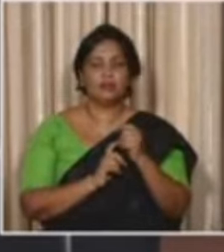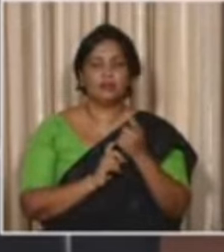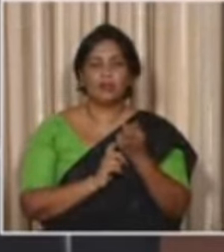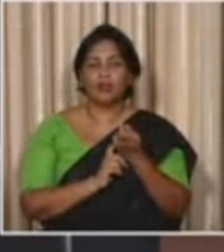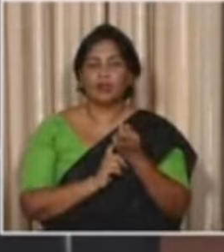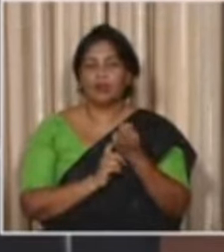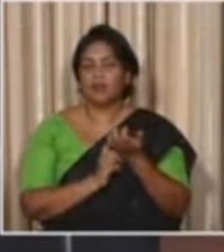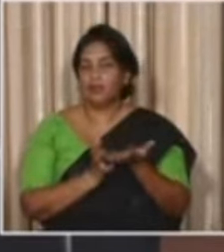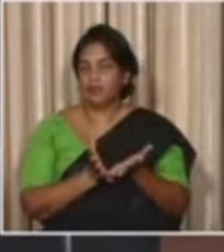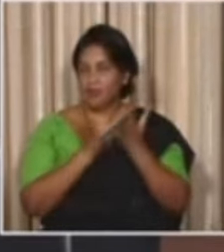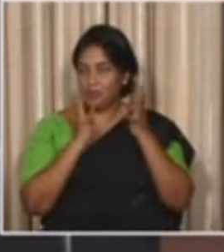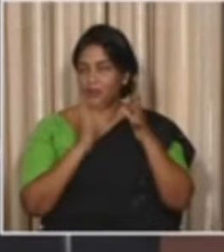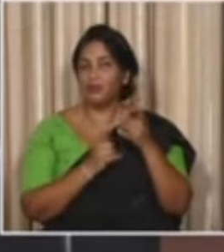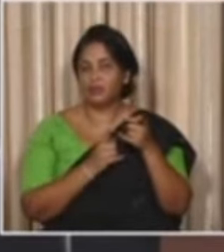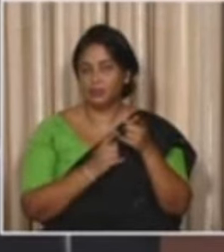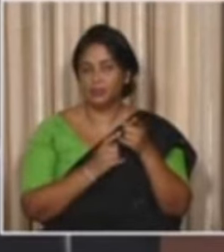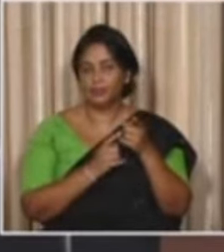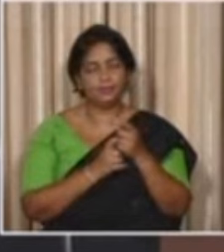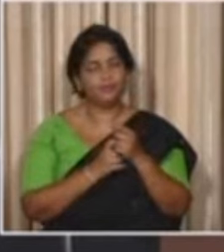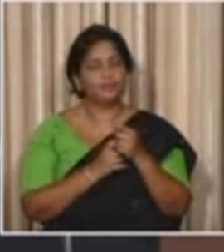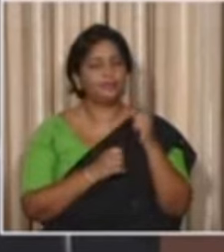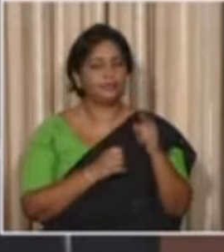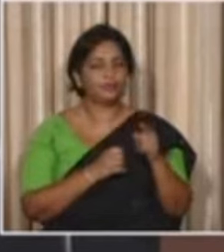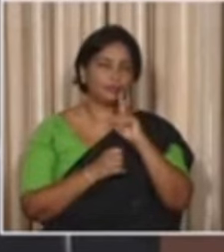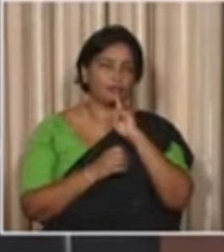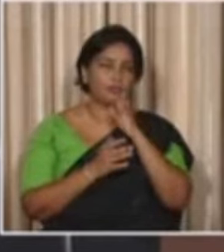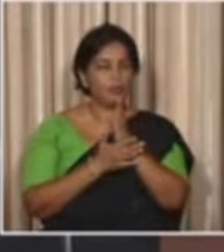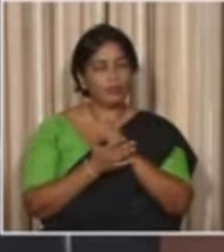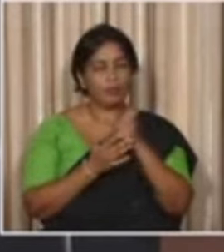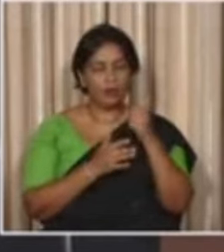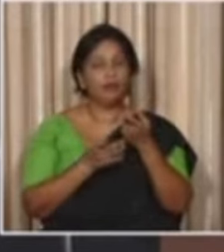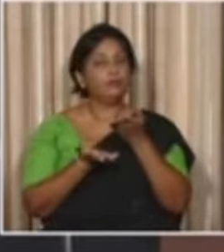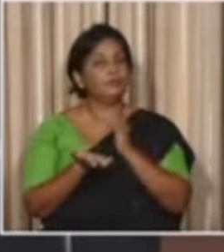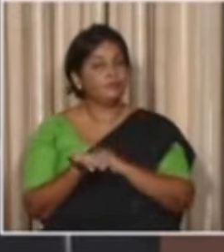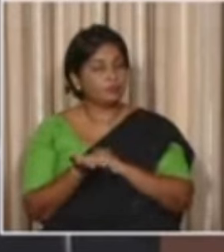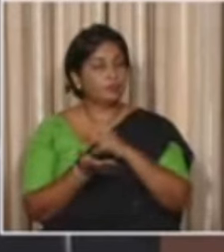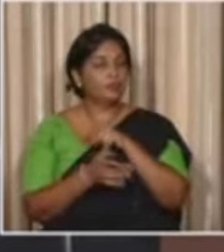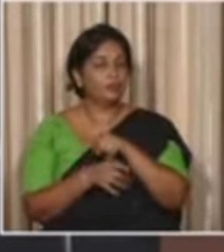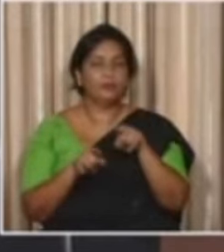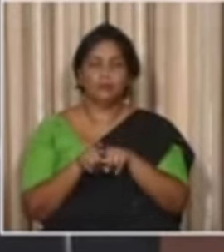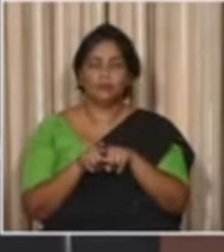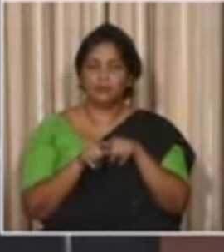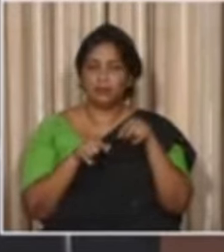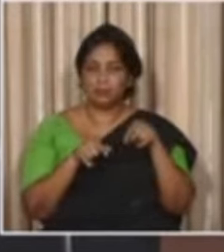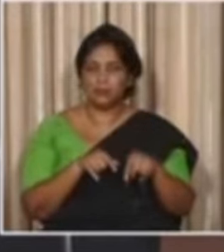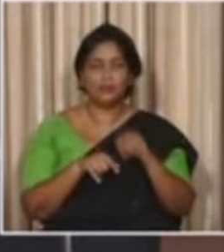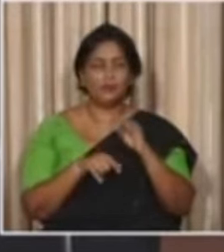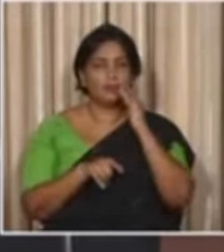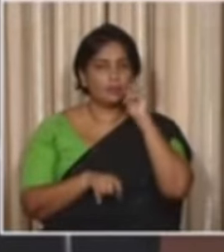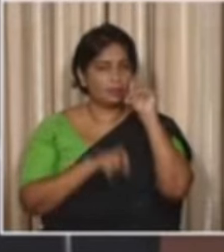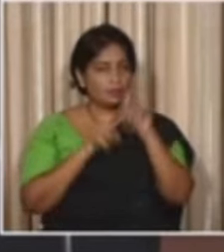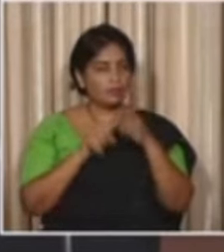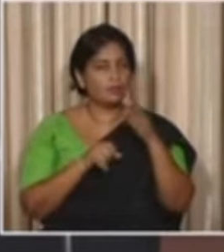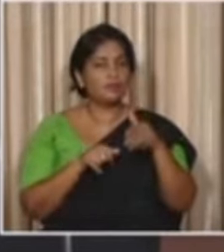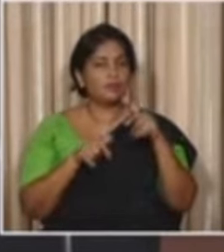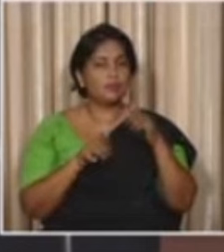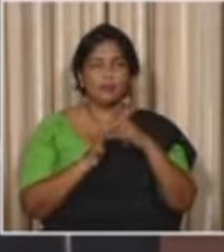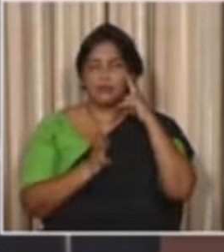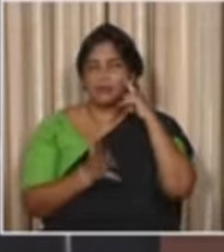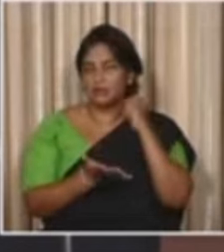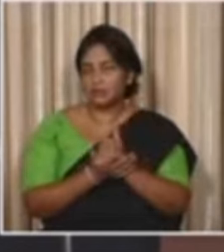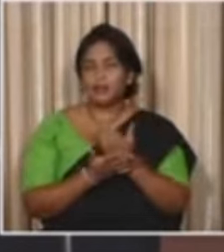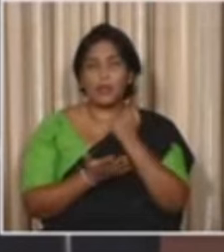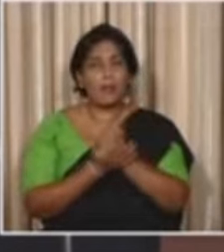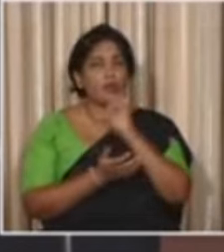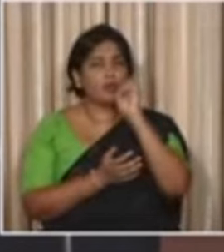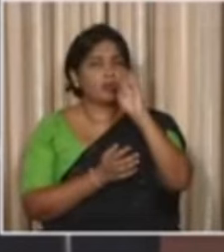කියලා ඒක එක පැත්තක් හරි නමුත් අනිත් පැත්ත තමයි දැන් සාමාන්‍ය ජනතාවට දැන් උග්‍රසට තියෙන දෙයක්